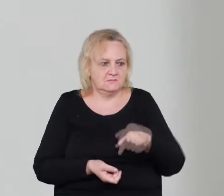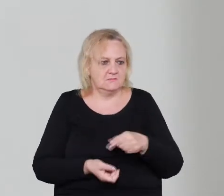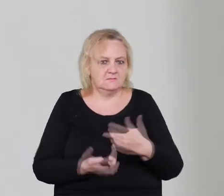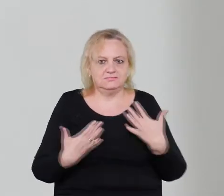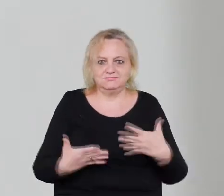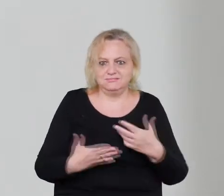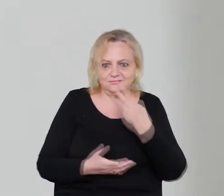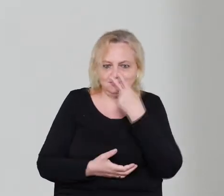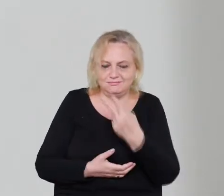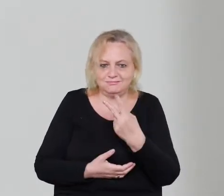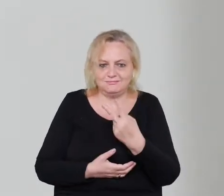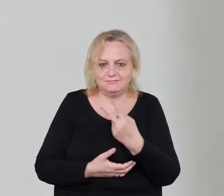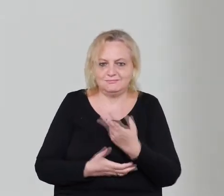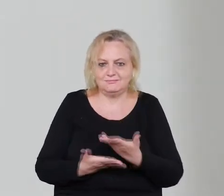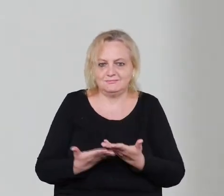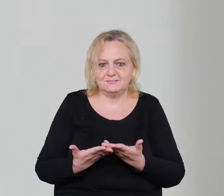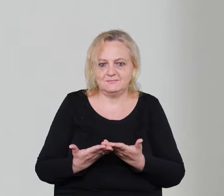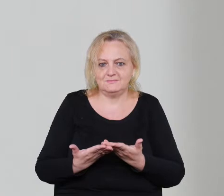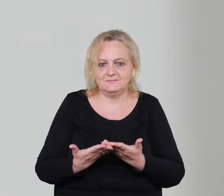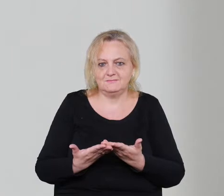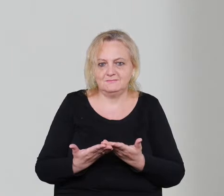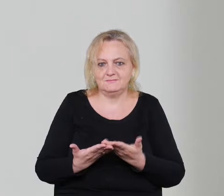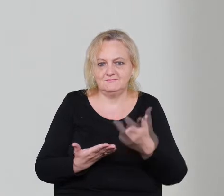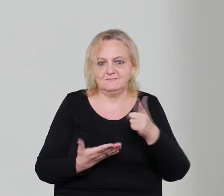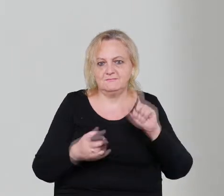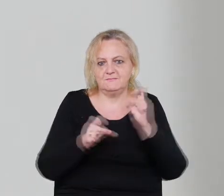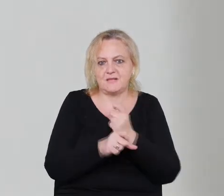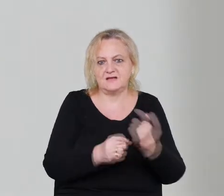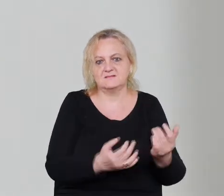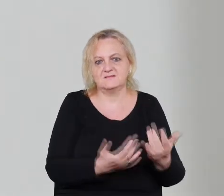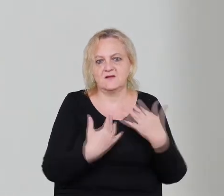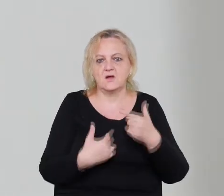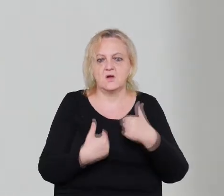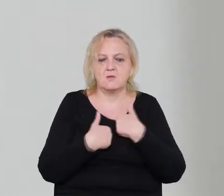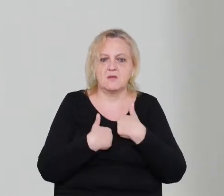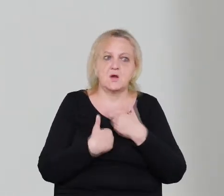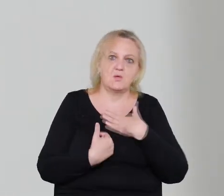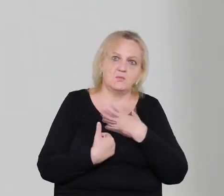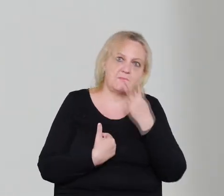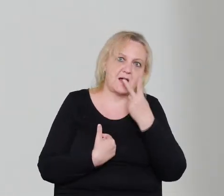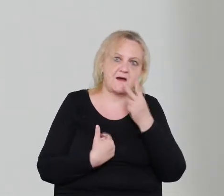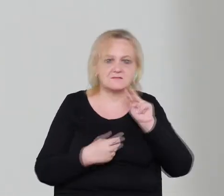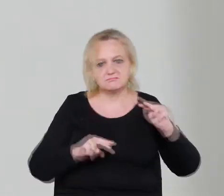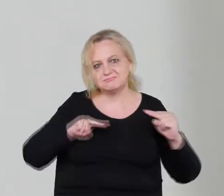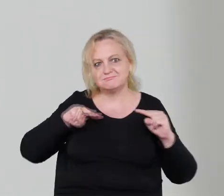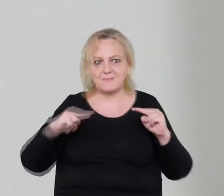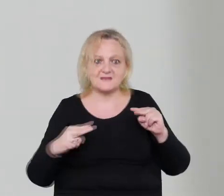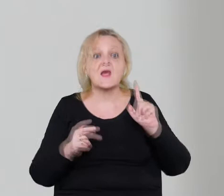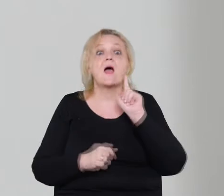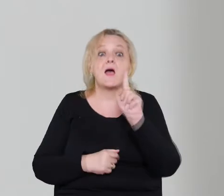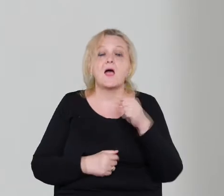spolaryzowany kraj Bo my tak robimy sobie grillować wszystko z dwóch stron bo z jednej strony